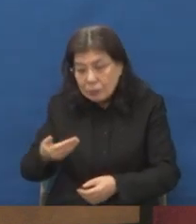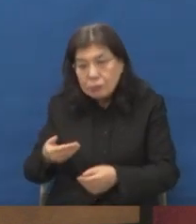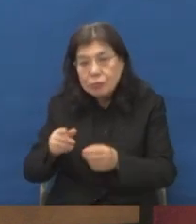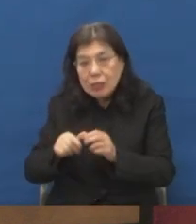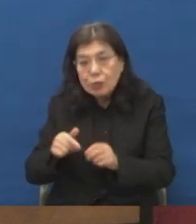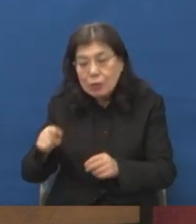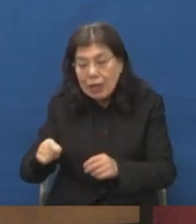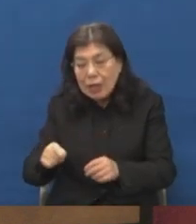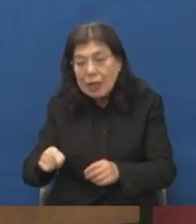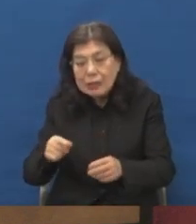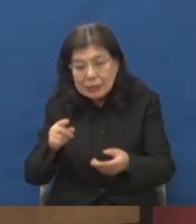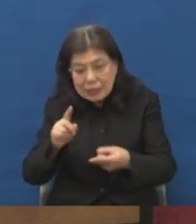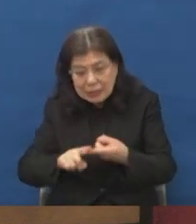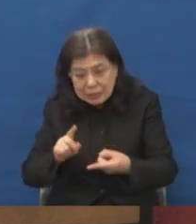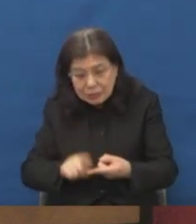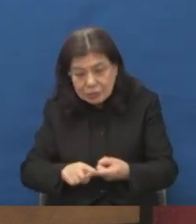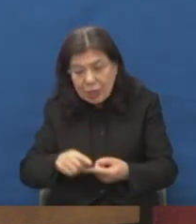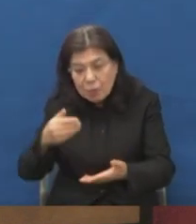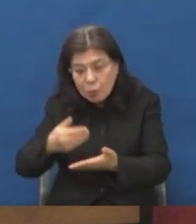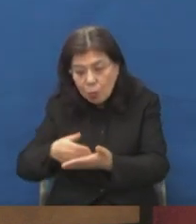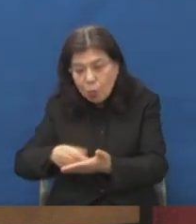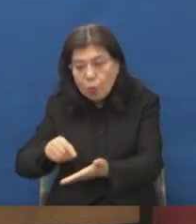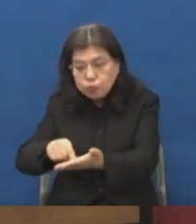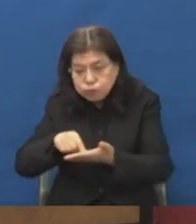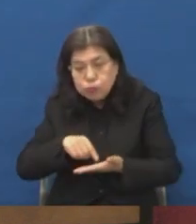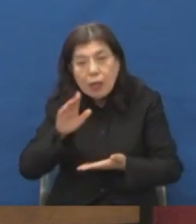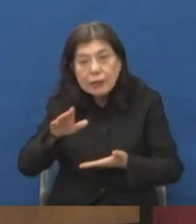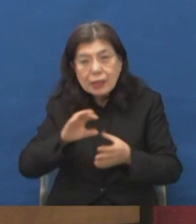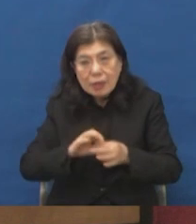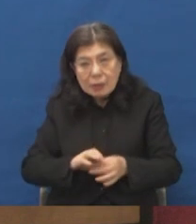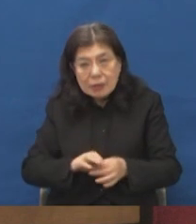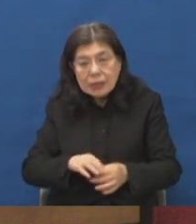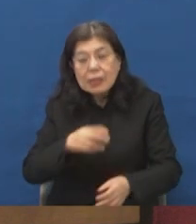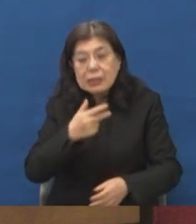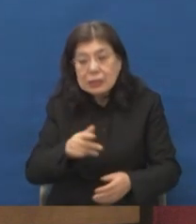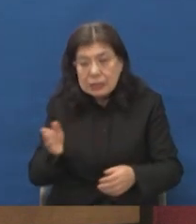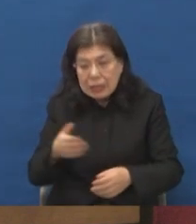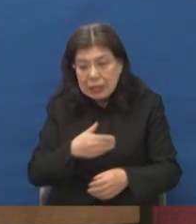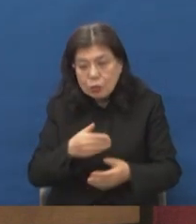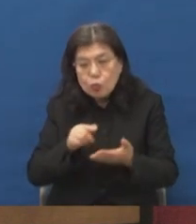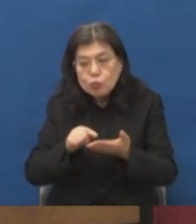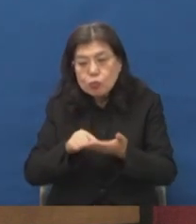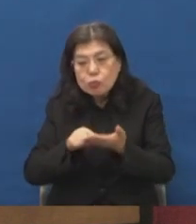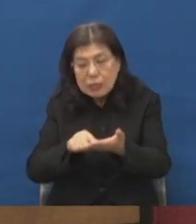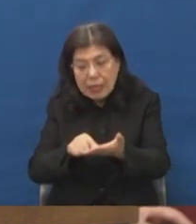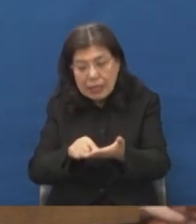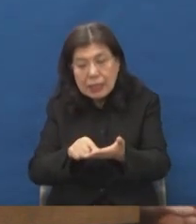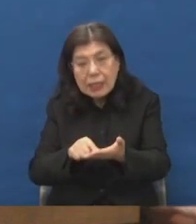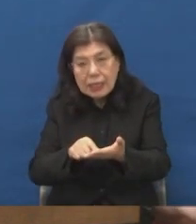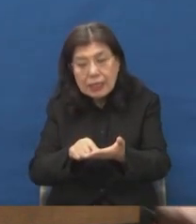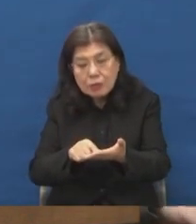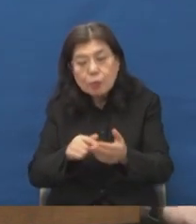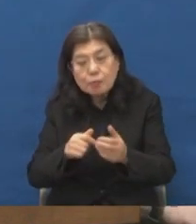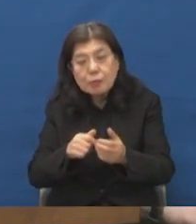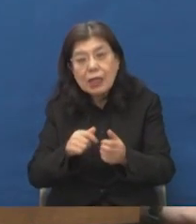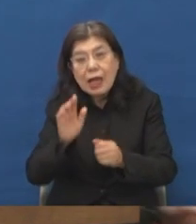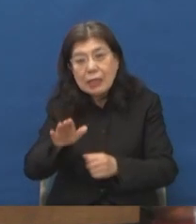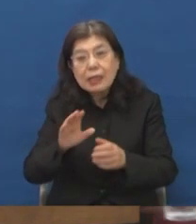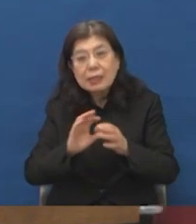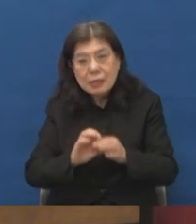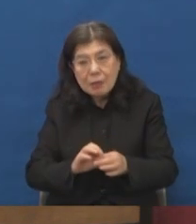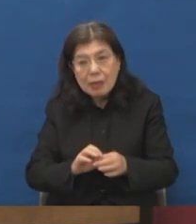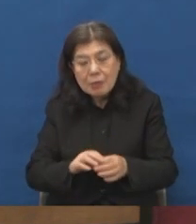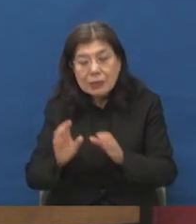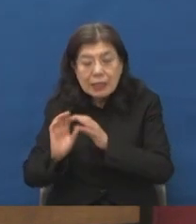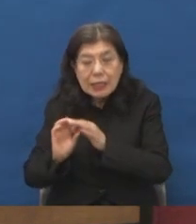の申し立てを行ったことにより、本市の支払い督促の申し立て時に訴えの提起があったとみなされたため、訴訟の継続